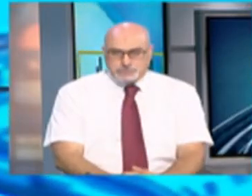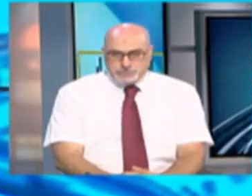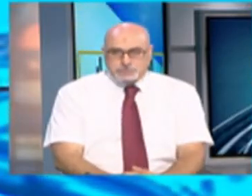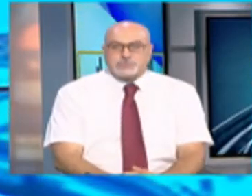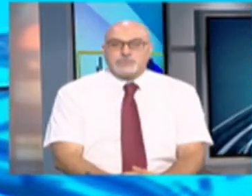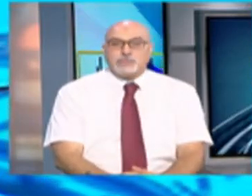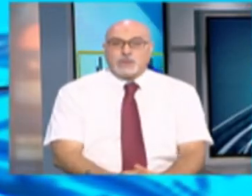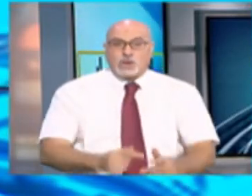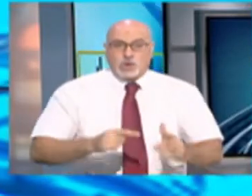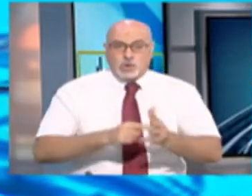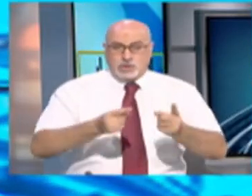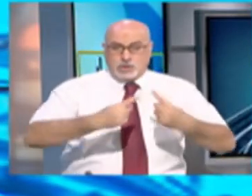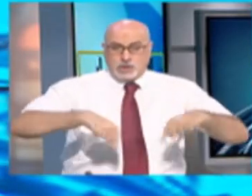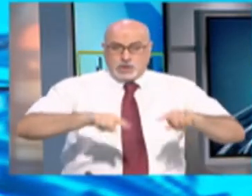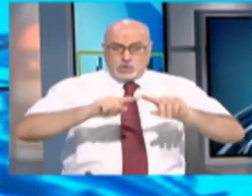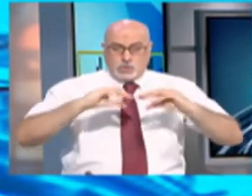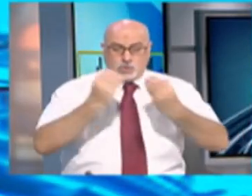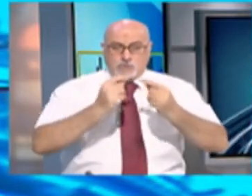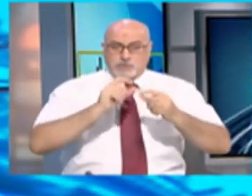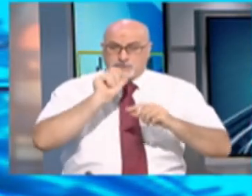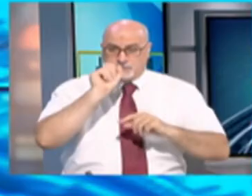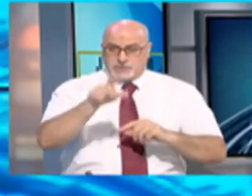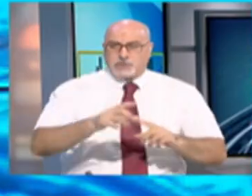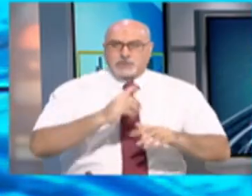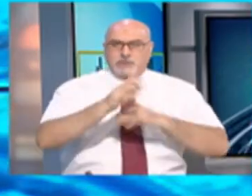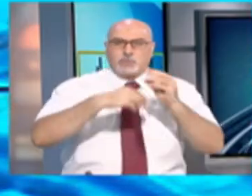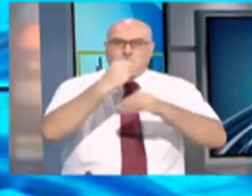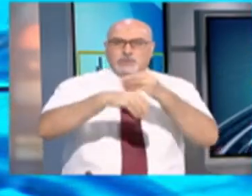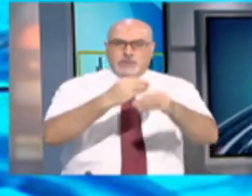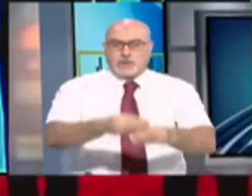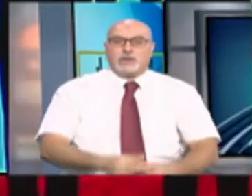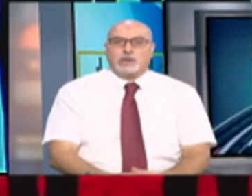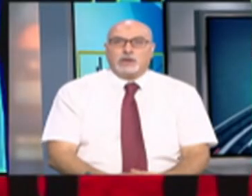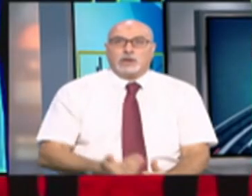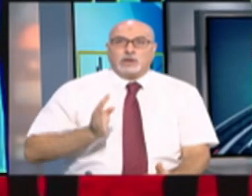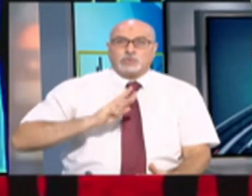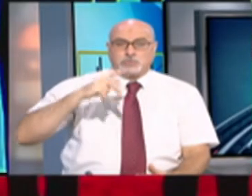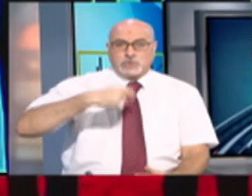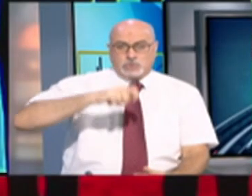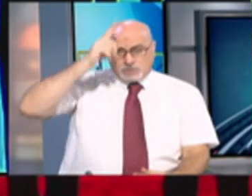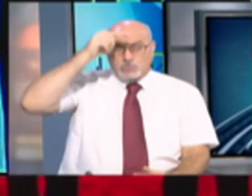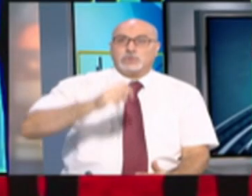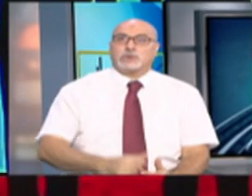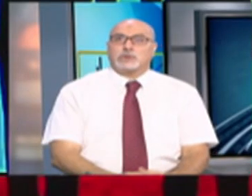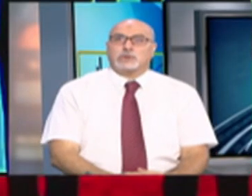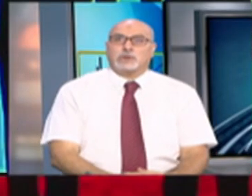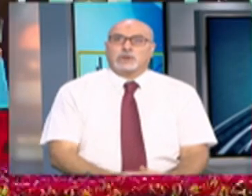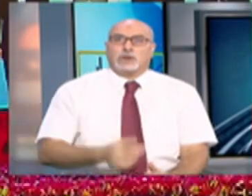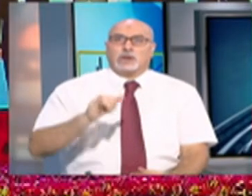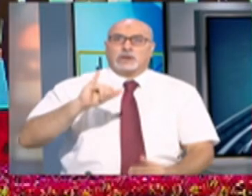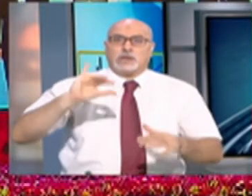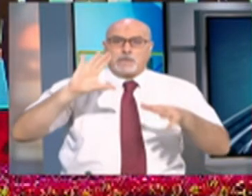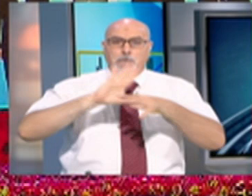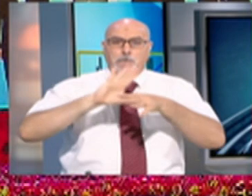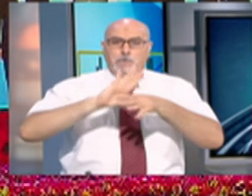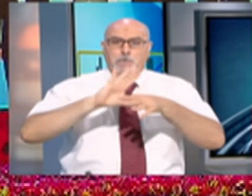وفي نهاية جلسة الحوار رفيعة المستوى للتنمية العالمية، أخذ السيد رئيس الجمهورية صورة تذكارية